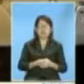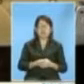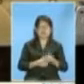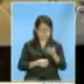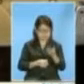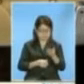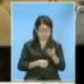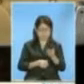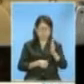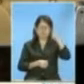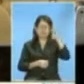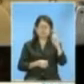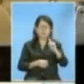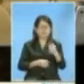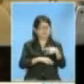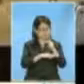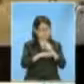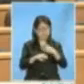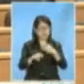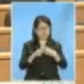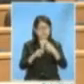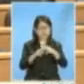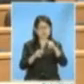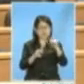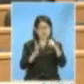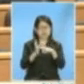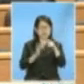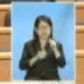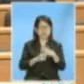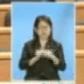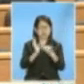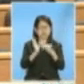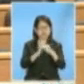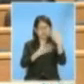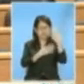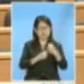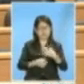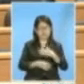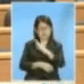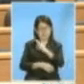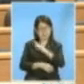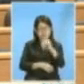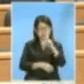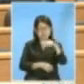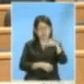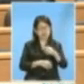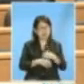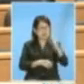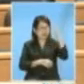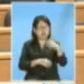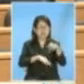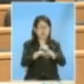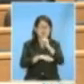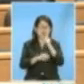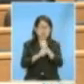เชิญฮะประท้วงว่าไงครับ ประธานครับผมนะประธานเทพประพรต้องไม่ปัดในฐานะสมาชิกรัฐสภาคือที่ผมประท้วงเนี่ยท่านประธานจะบอกว่าท่านยังไม่ทำอะไ